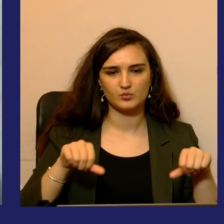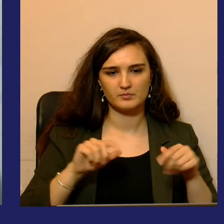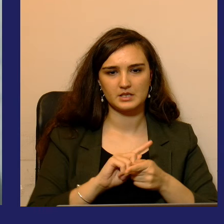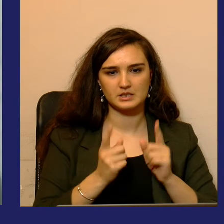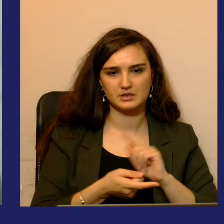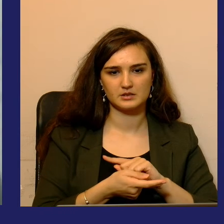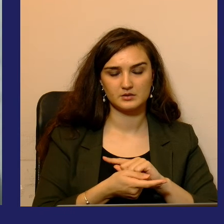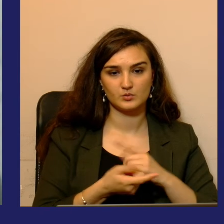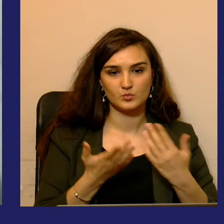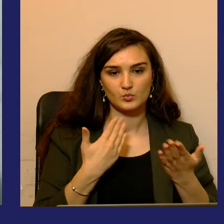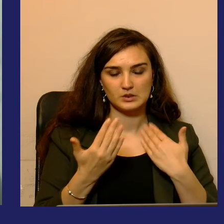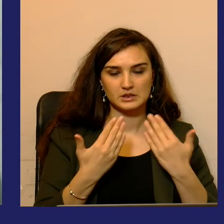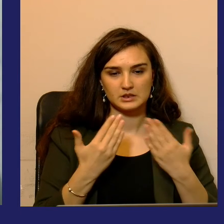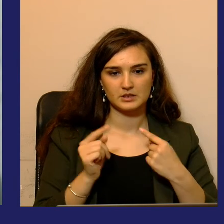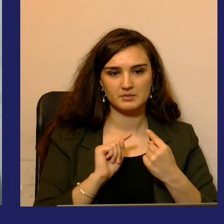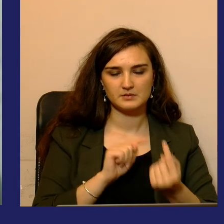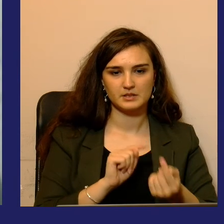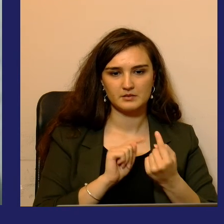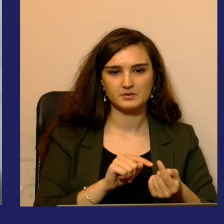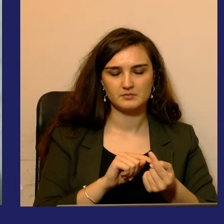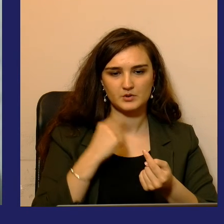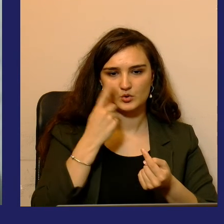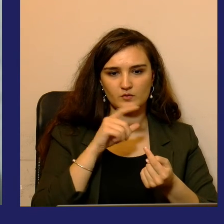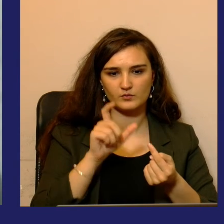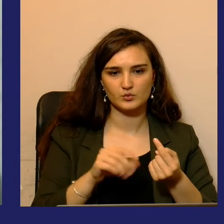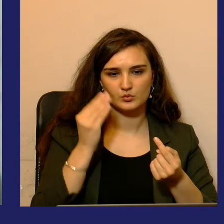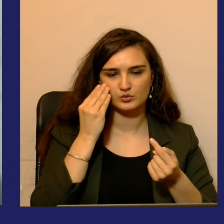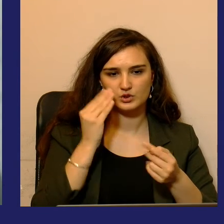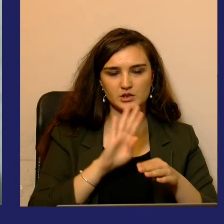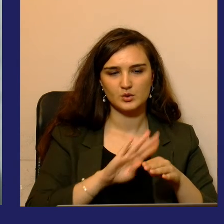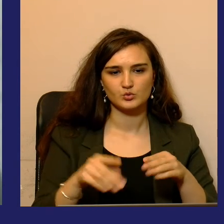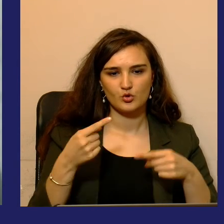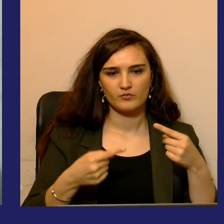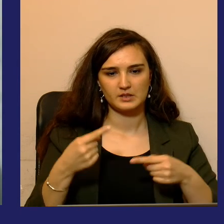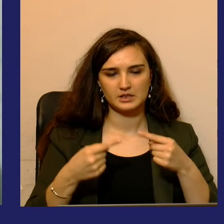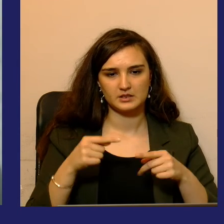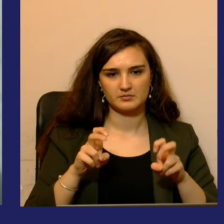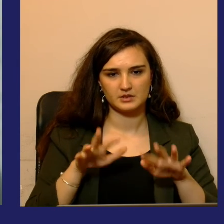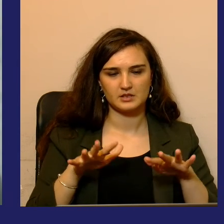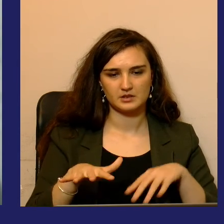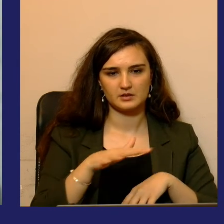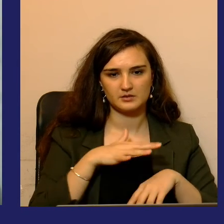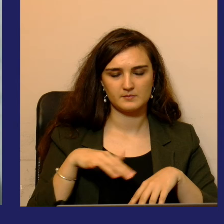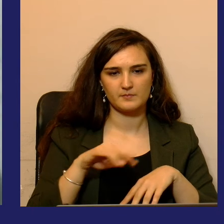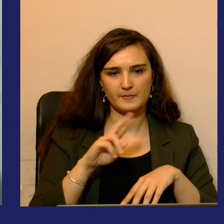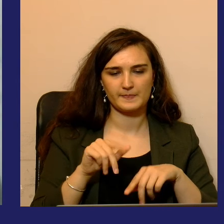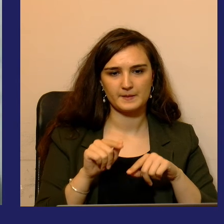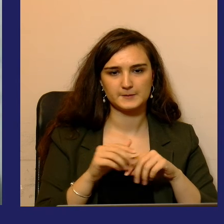აქციეს ურთიერთ დაპირისპირების პიროვნული უშინაარსო კონფლიქტების არენად.